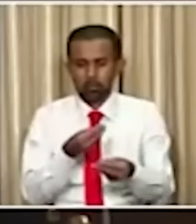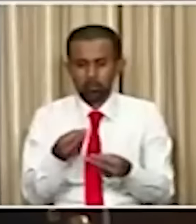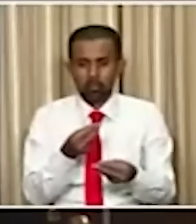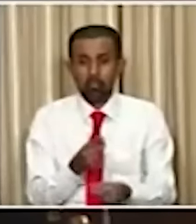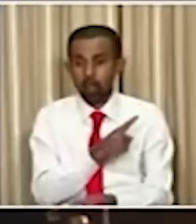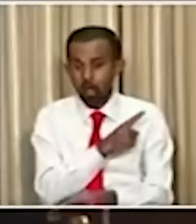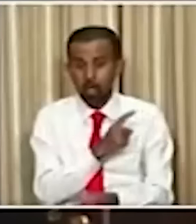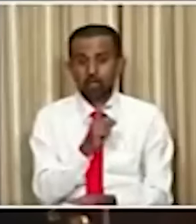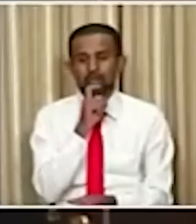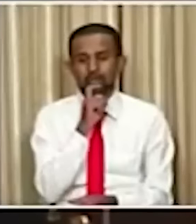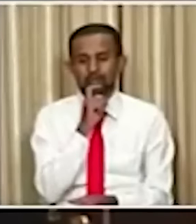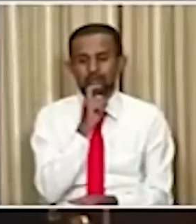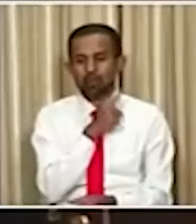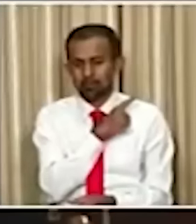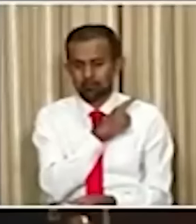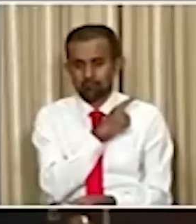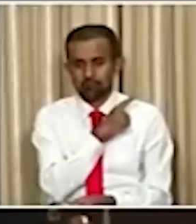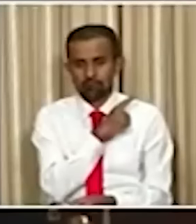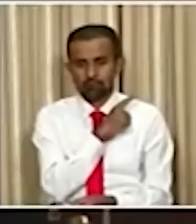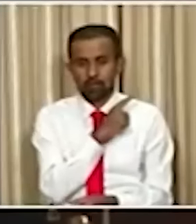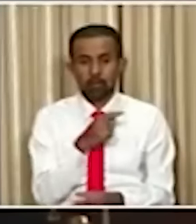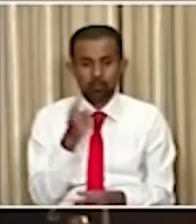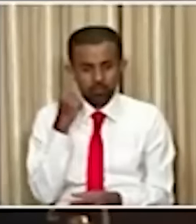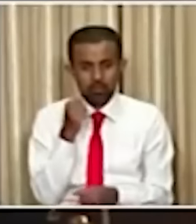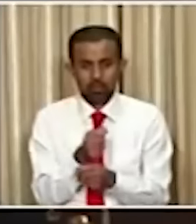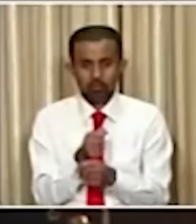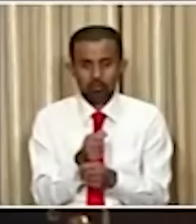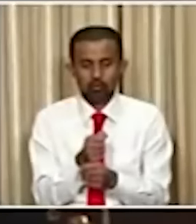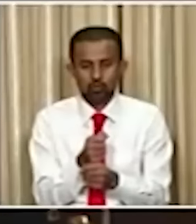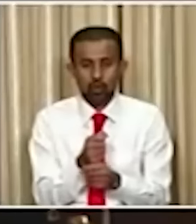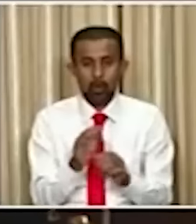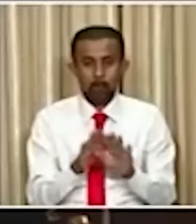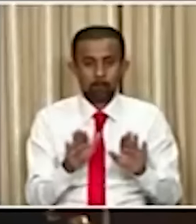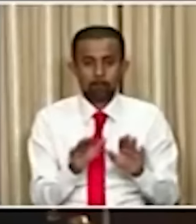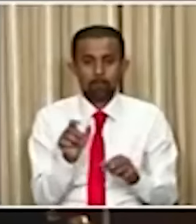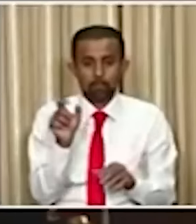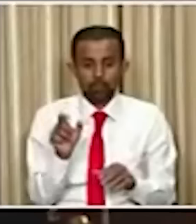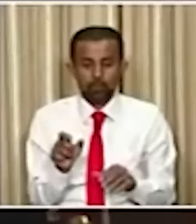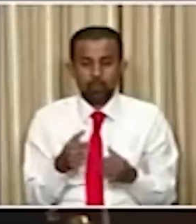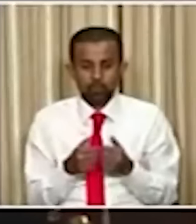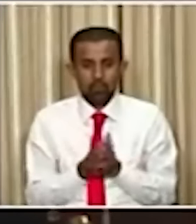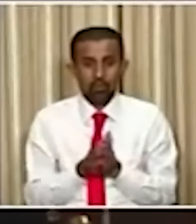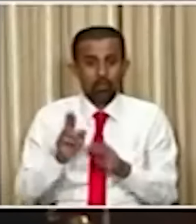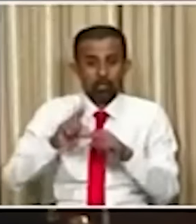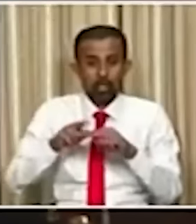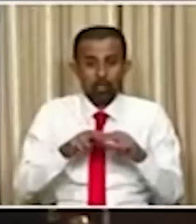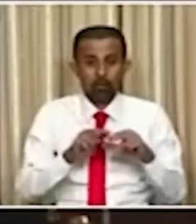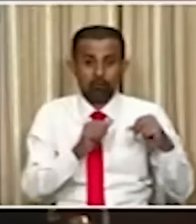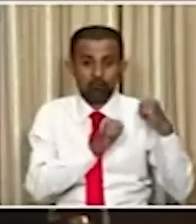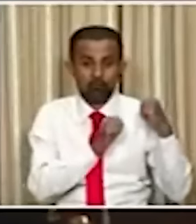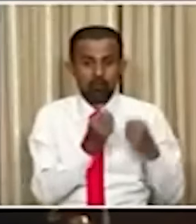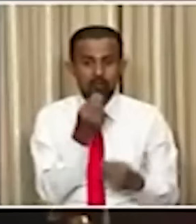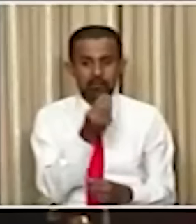Adadikarne Saka Chadla Kerva, Apidanua Andua, May Palaki of Idiota. Tamange Gajamitra and the Vasigan of